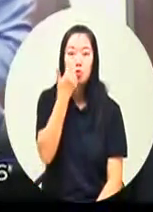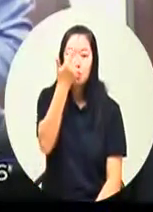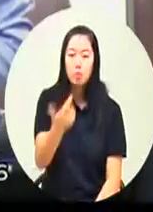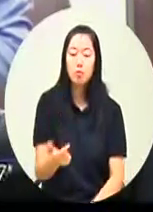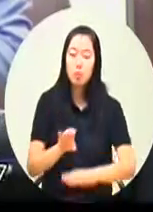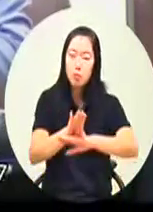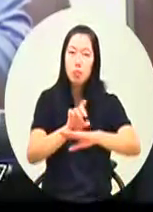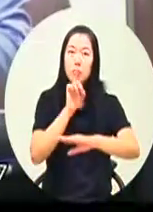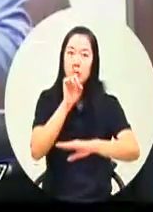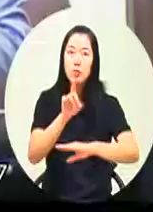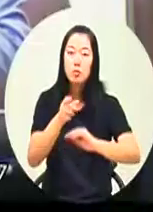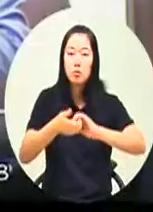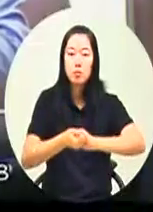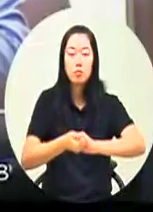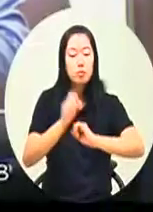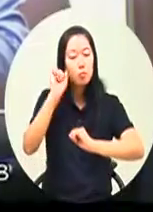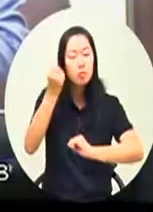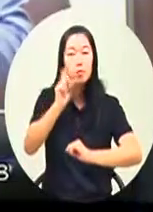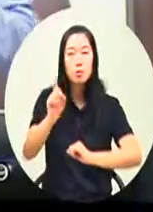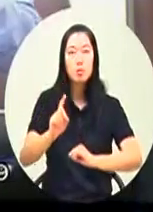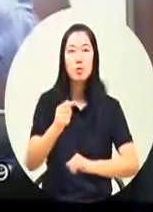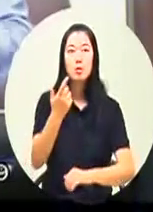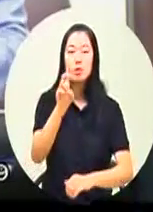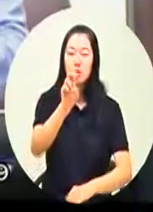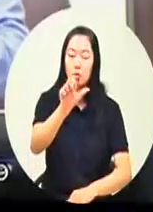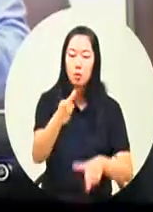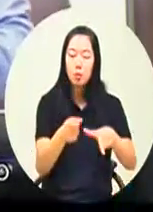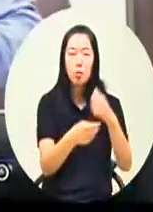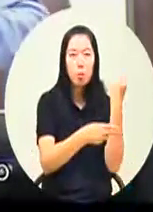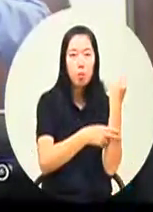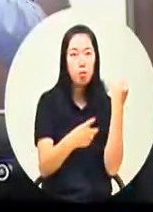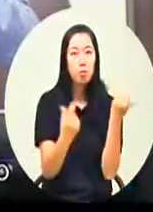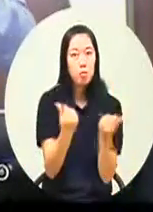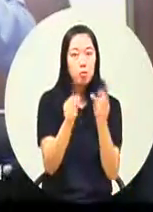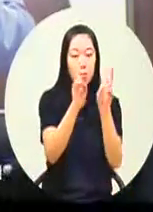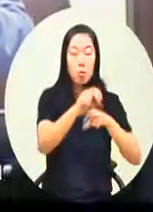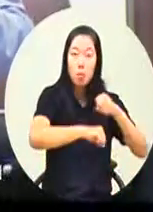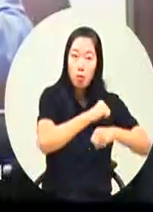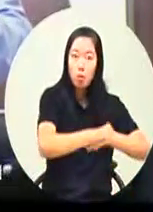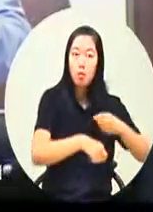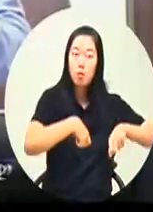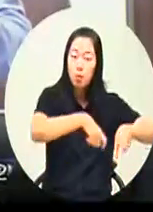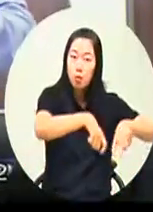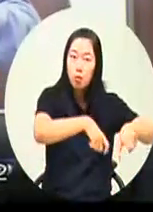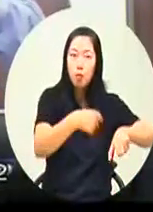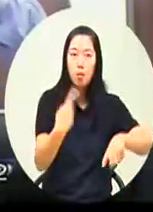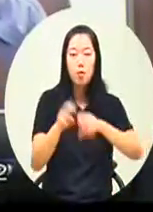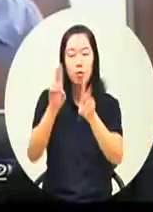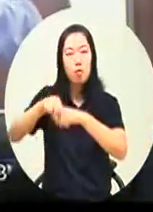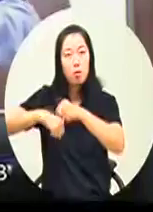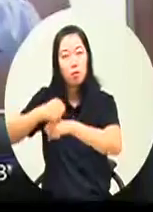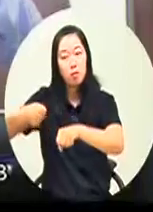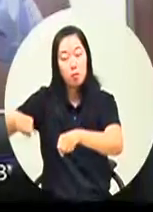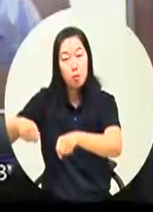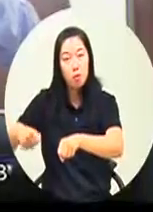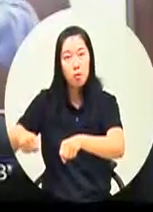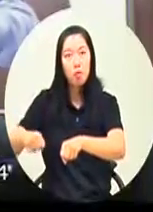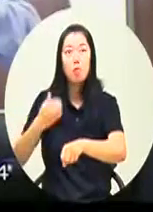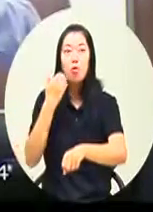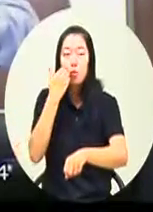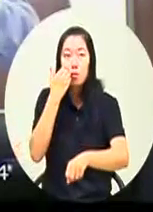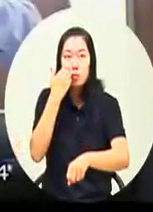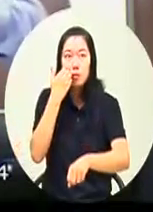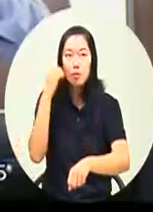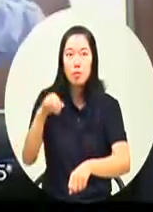是25公里，那不管是电动脚踏车或者所谓的电动机车。它如果是在不管